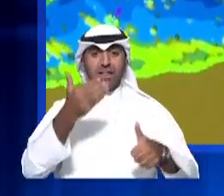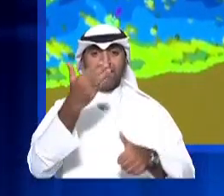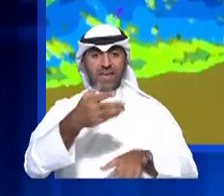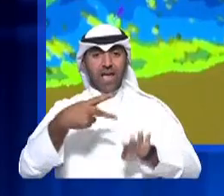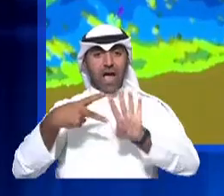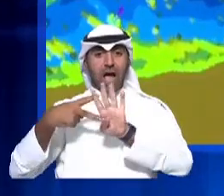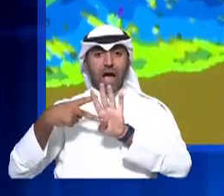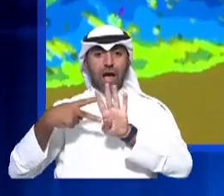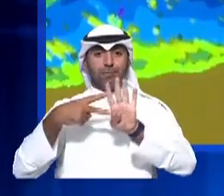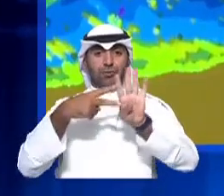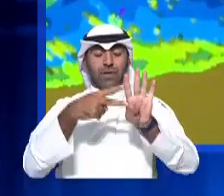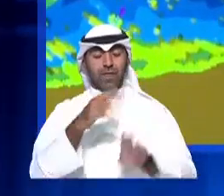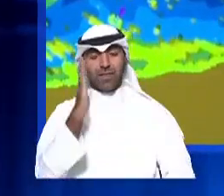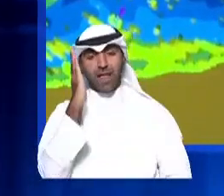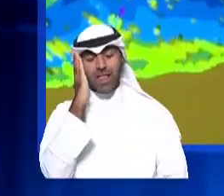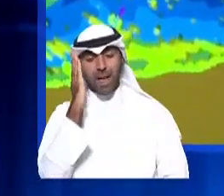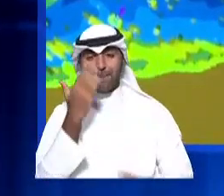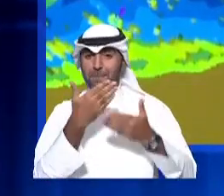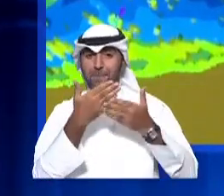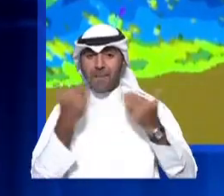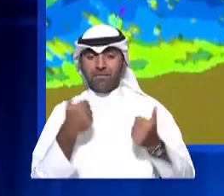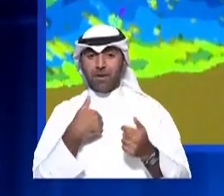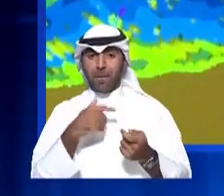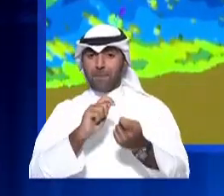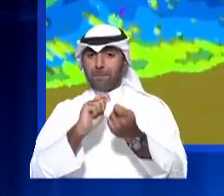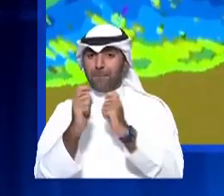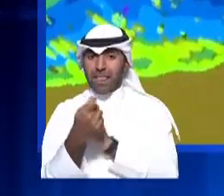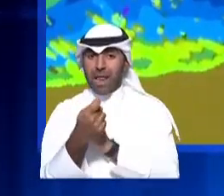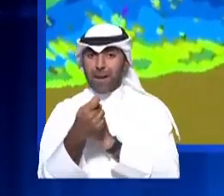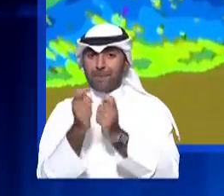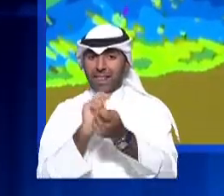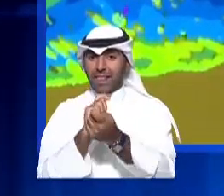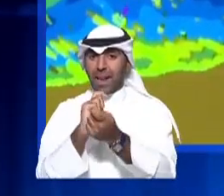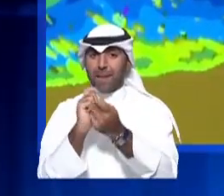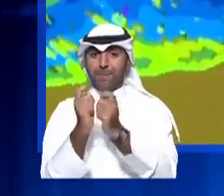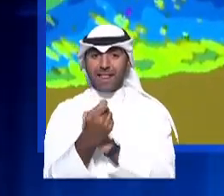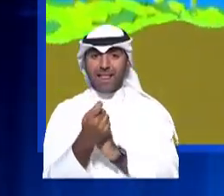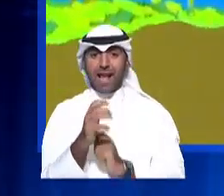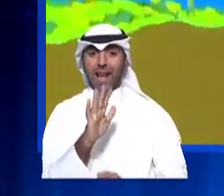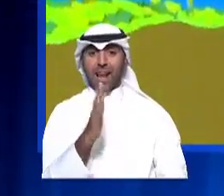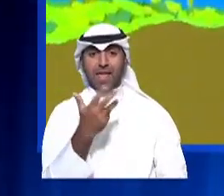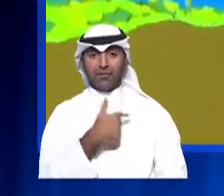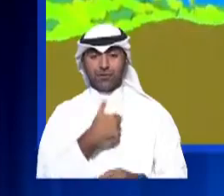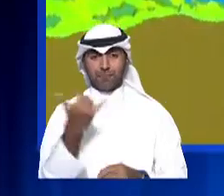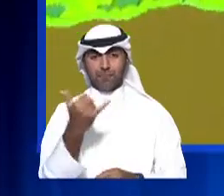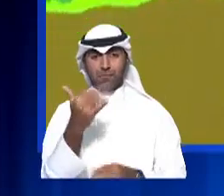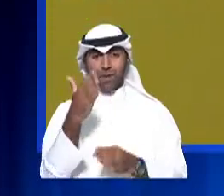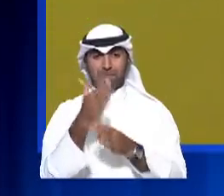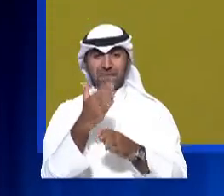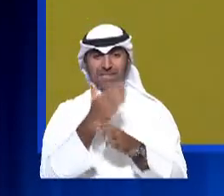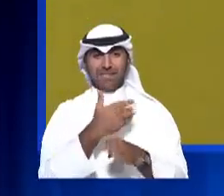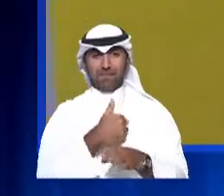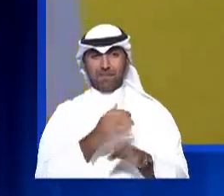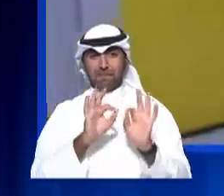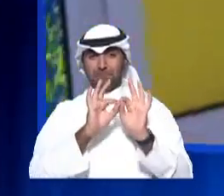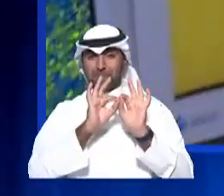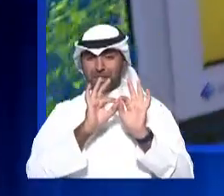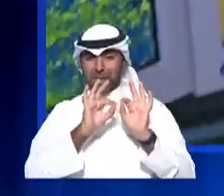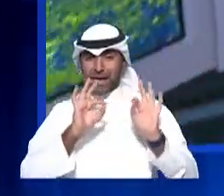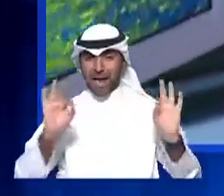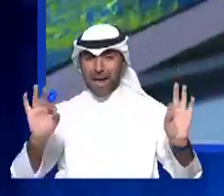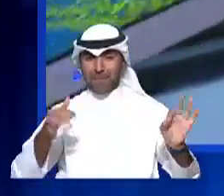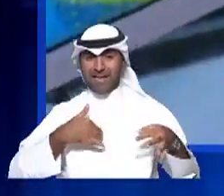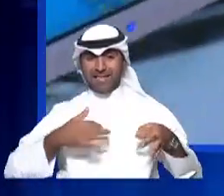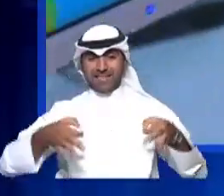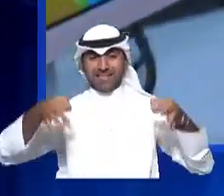شخص يرفض التعاون، عدم الوقوف، تحاول استيقافه في التنبيه، في إضاءة الفليشر، في